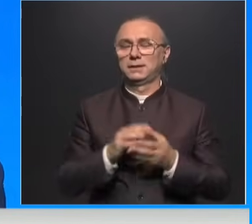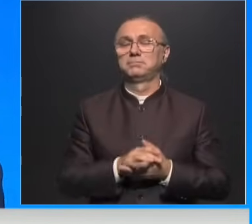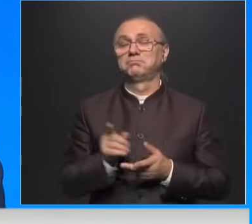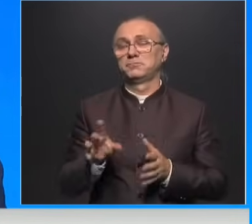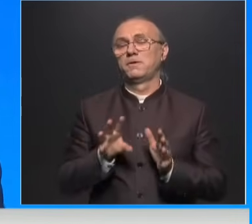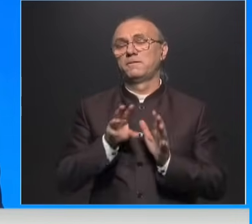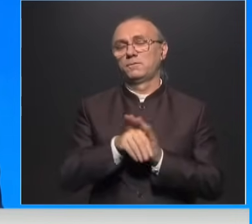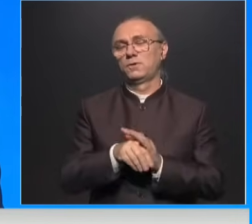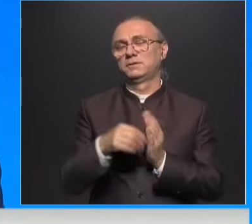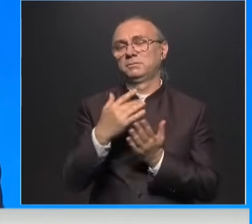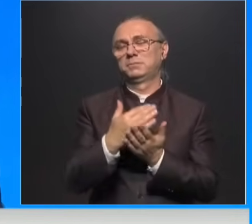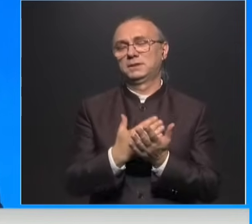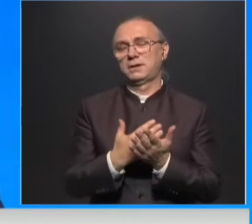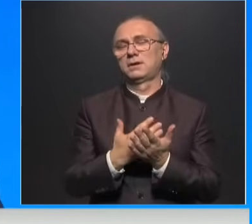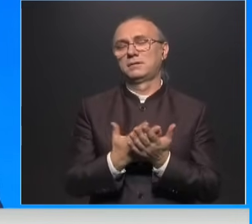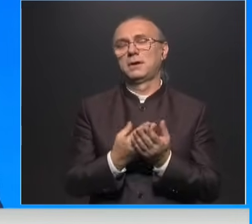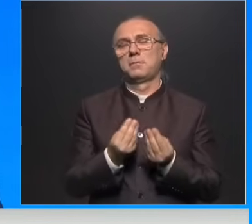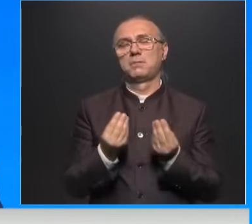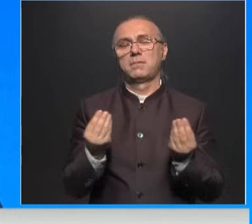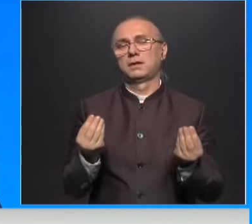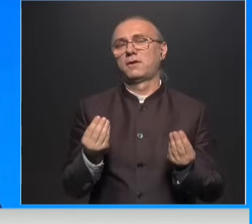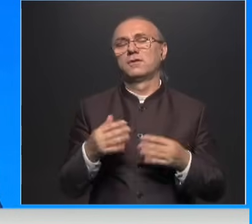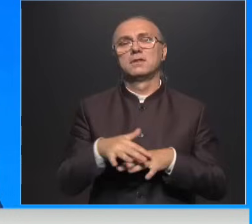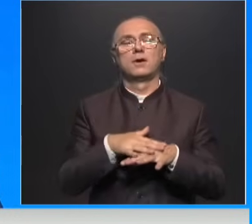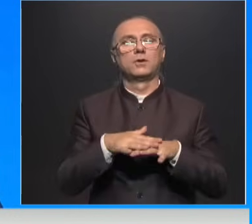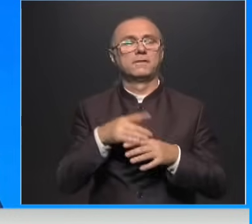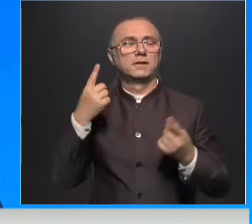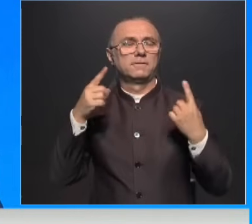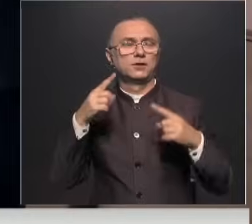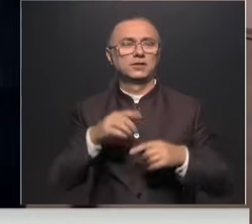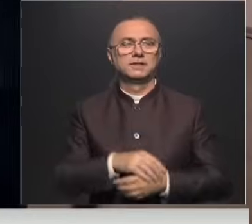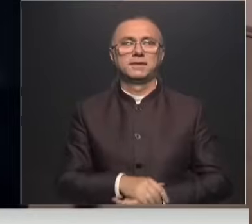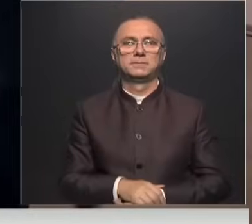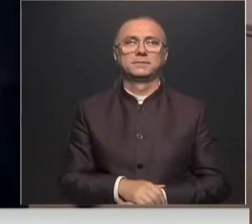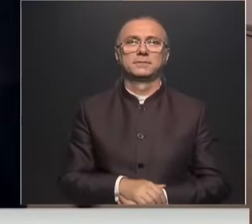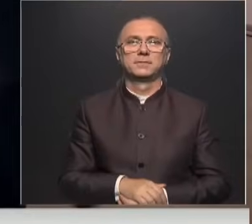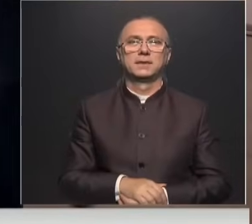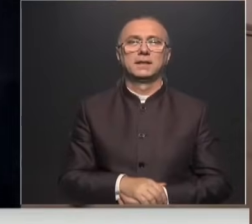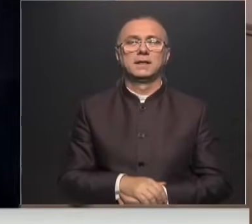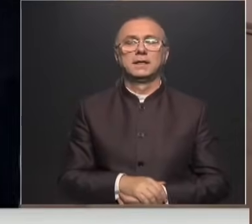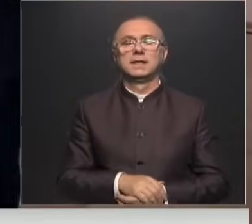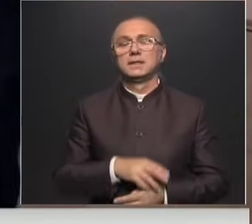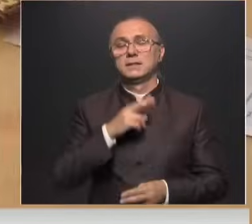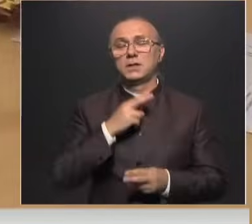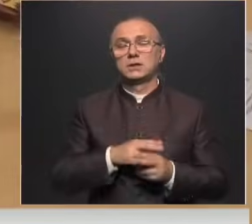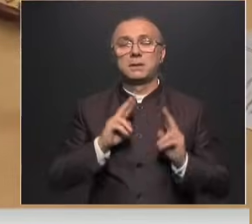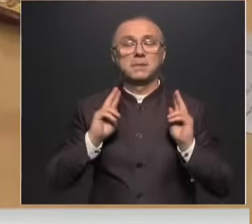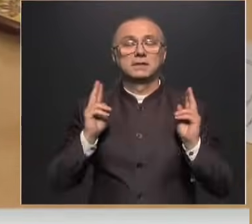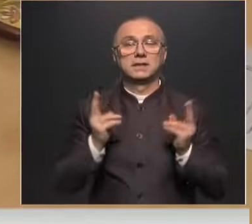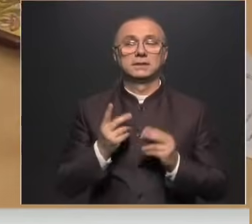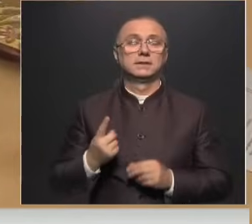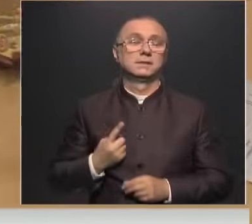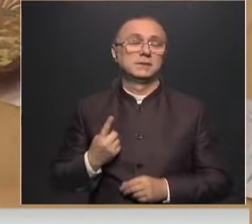Министерства по туризму Ярославской области. Подробности в сюжете наших региональных коллег. Сестрам монастырской мастерской удалось найти